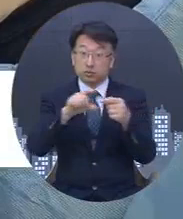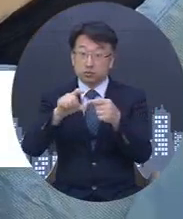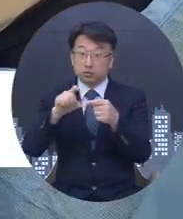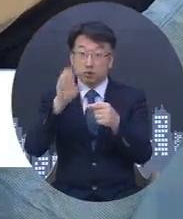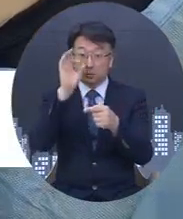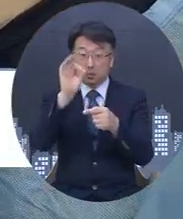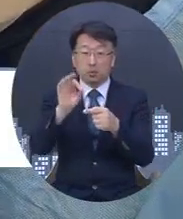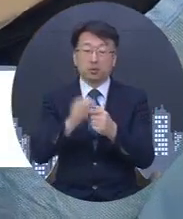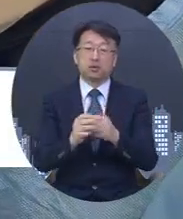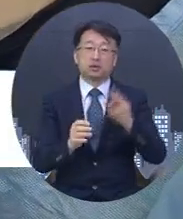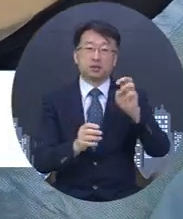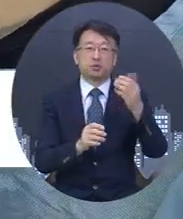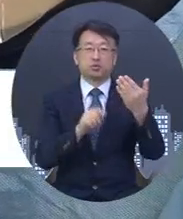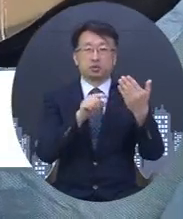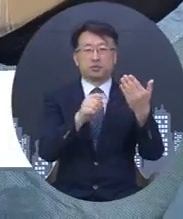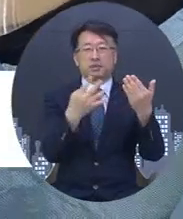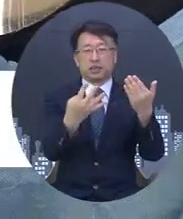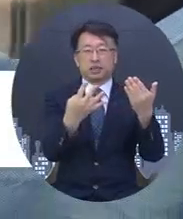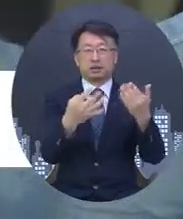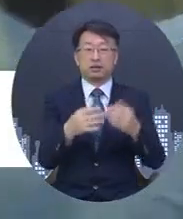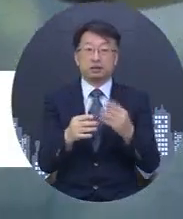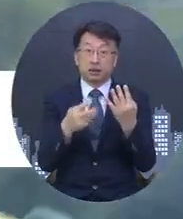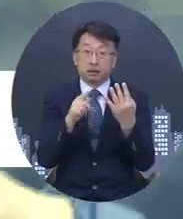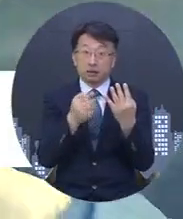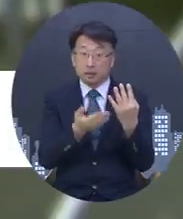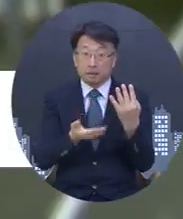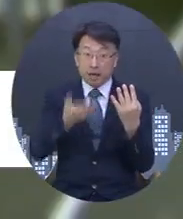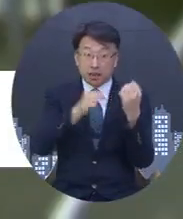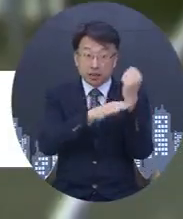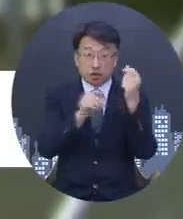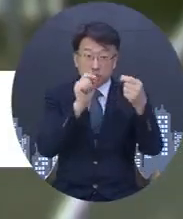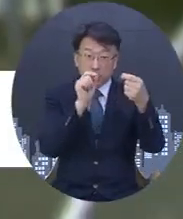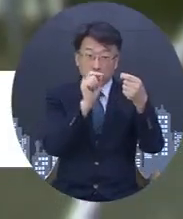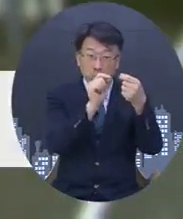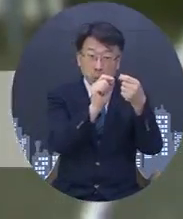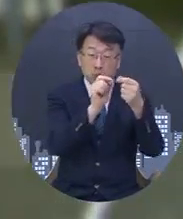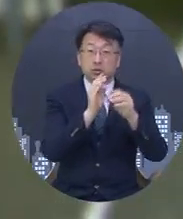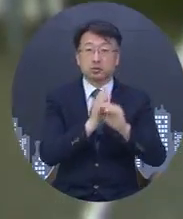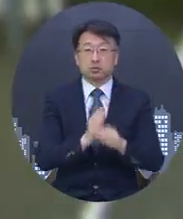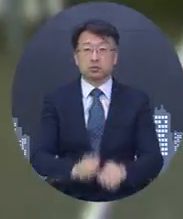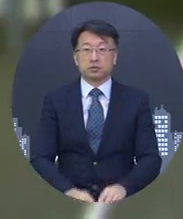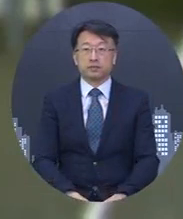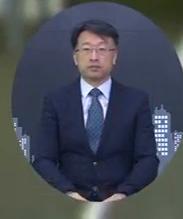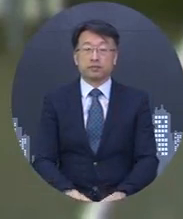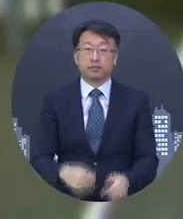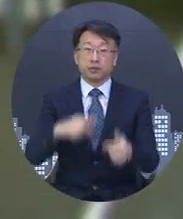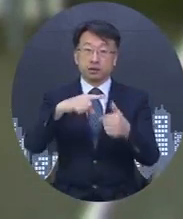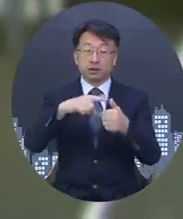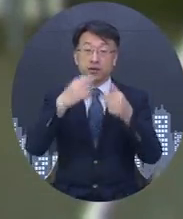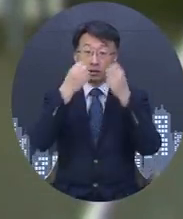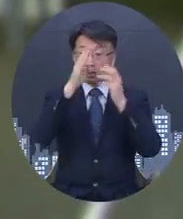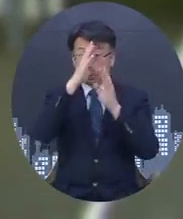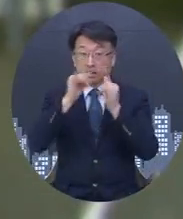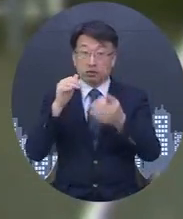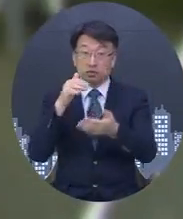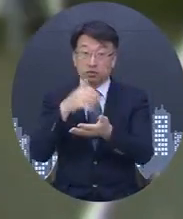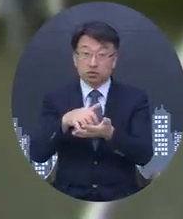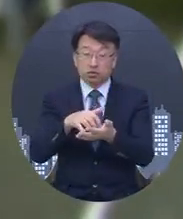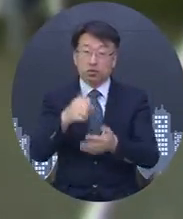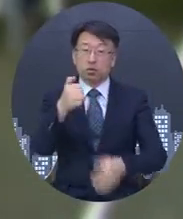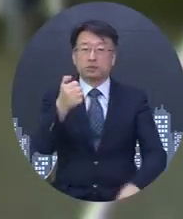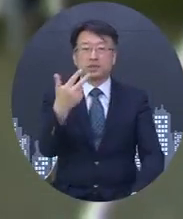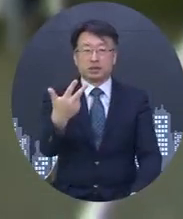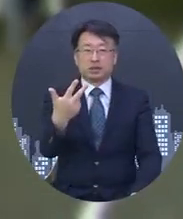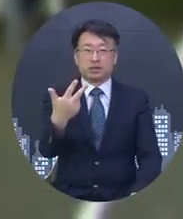수가 39.4명으로 4단계 기준에 근접했습니다. 경남의 신규 확진 환자는